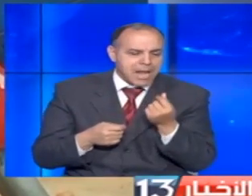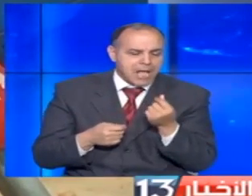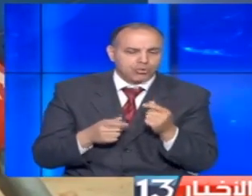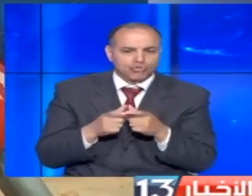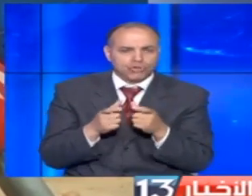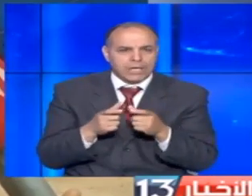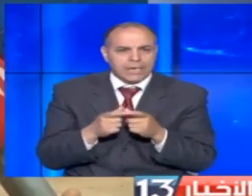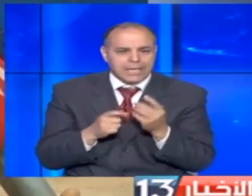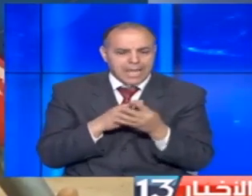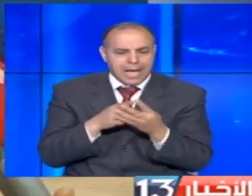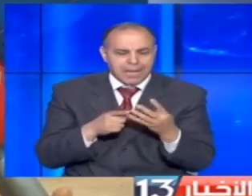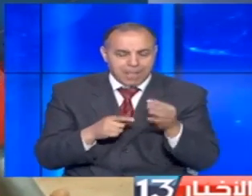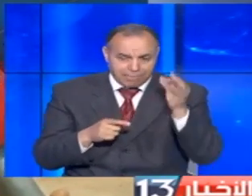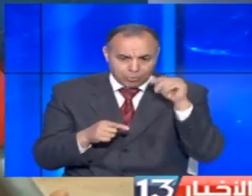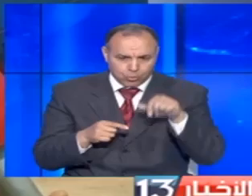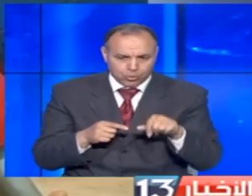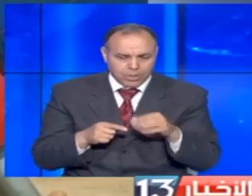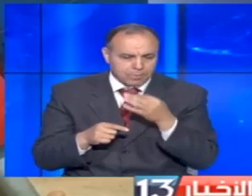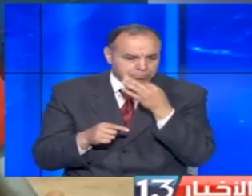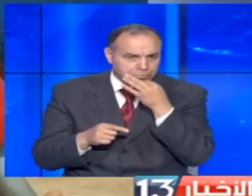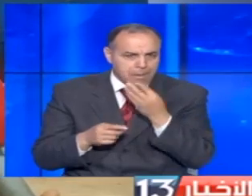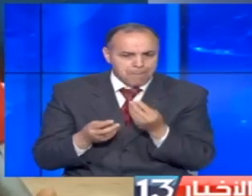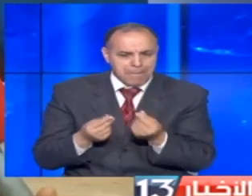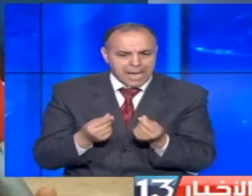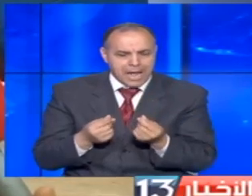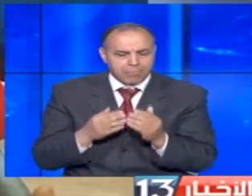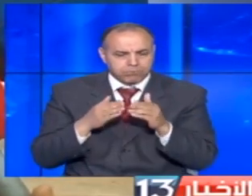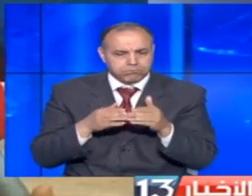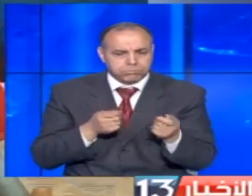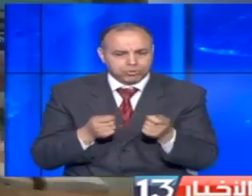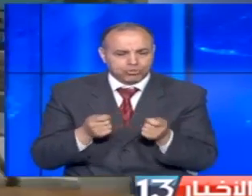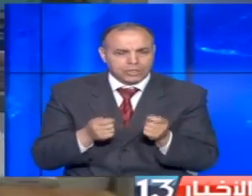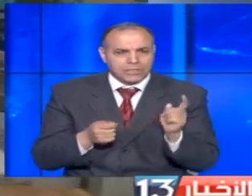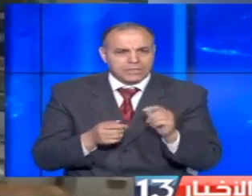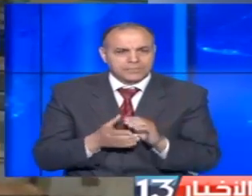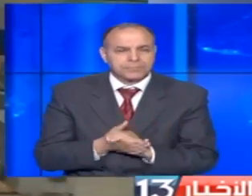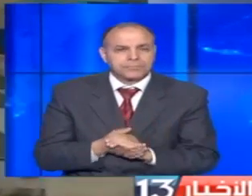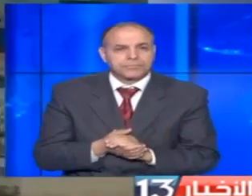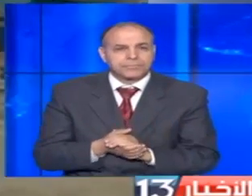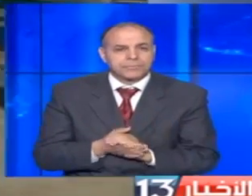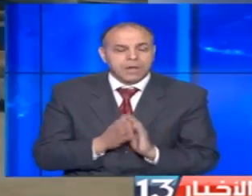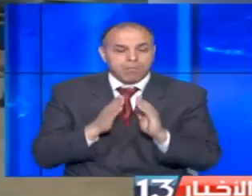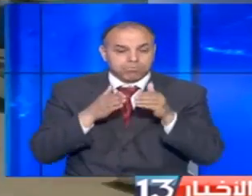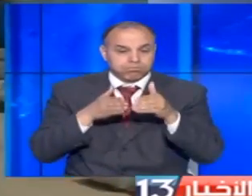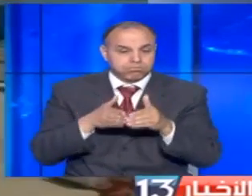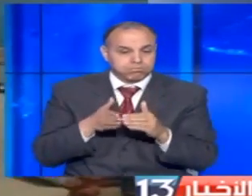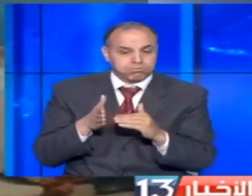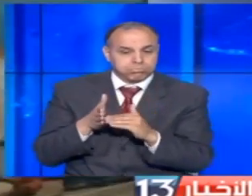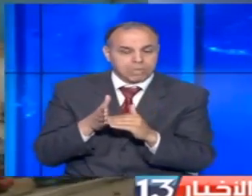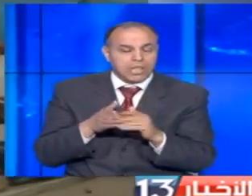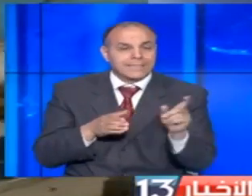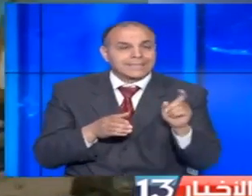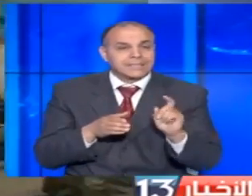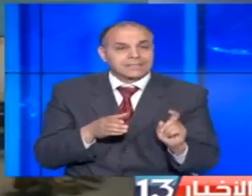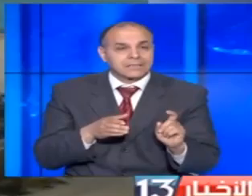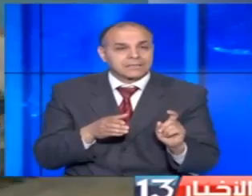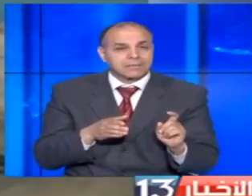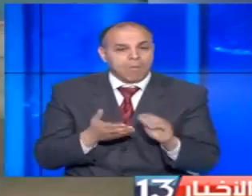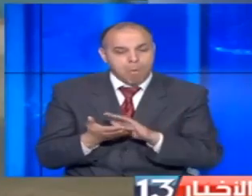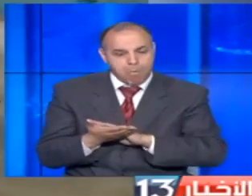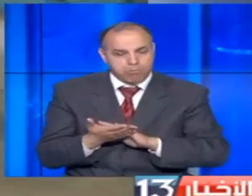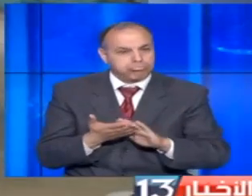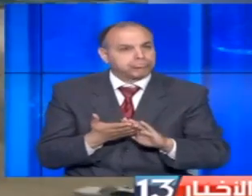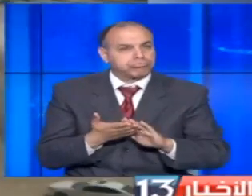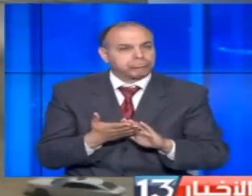الشركات الاربعه اللي قعت تستغل في الميناء التجاري بجرجيس بالميناء التجاري بجرجيس بنيه